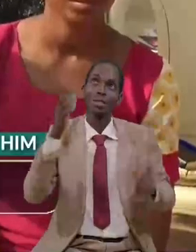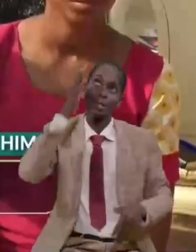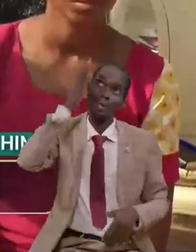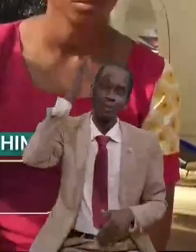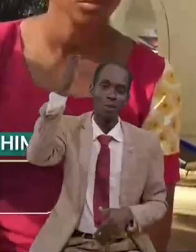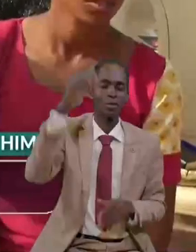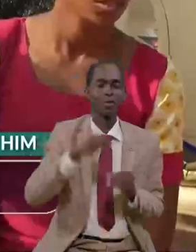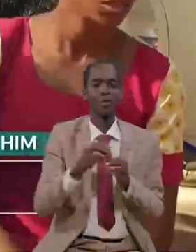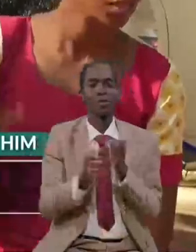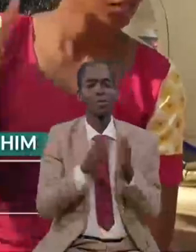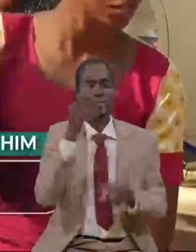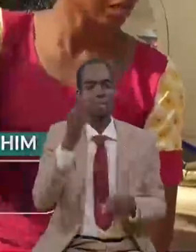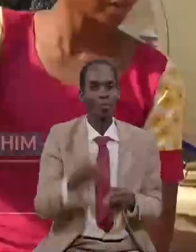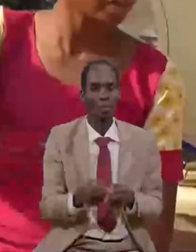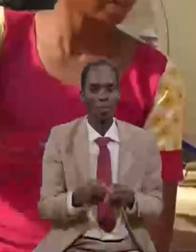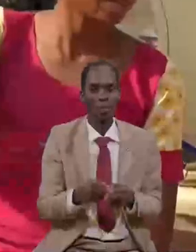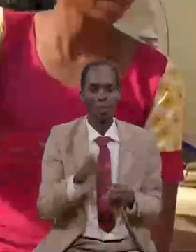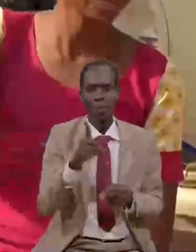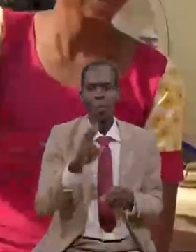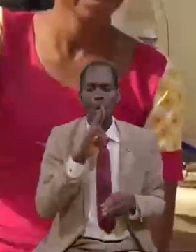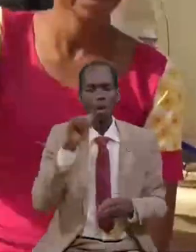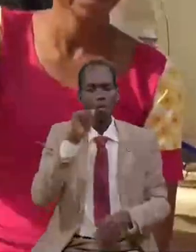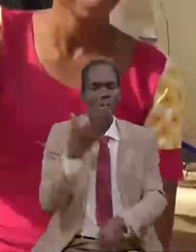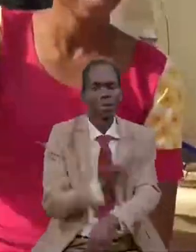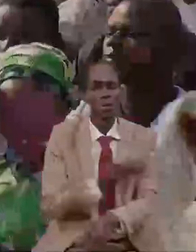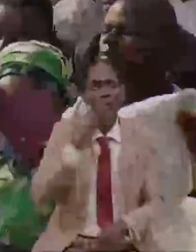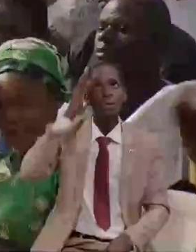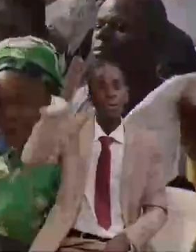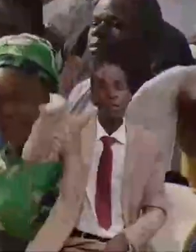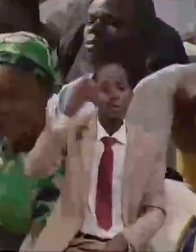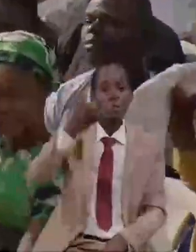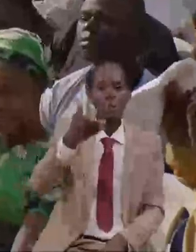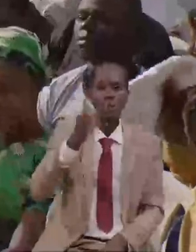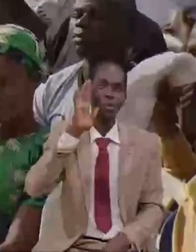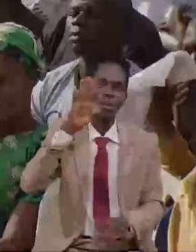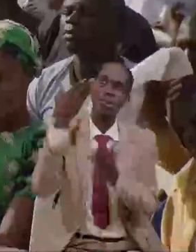Est-ce qu'il y a une fille de destinée là-bas? Tu y arriveras